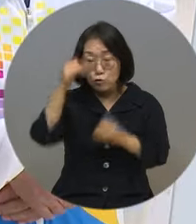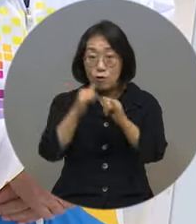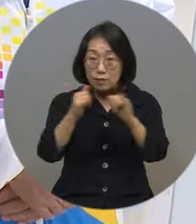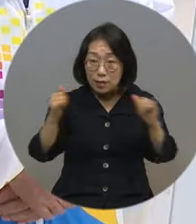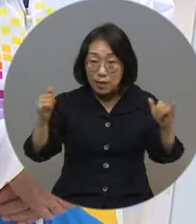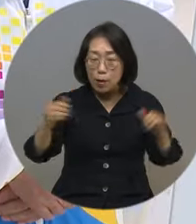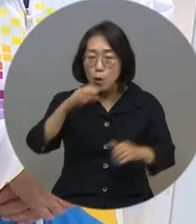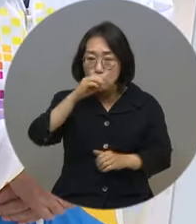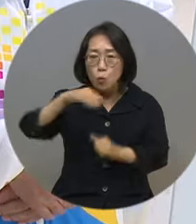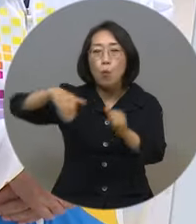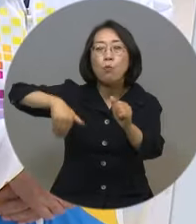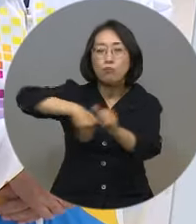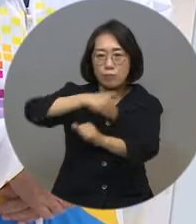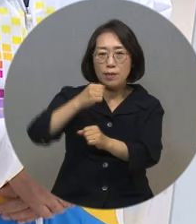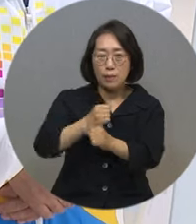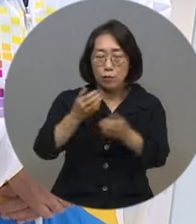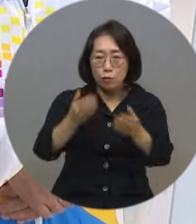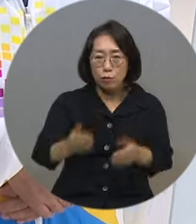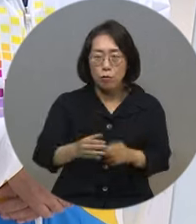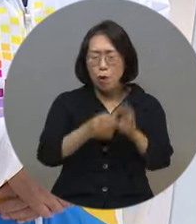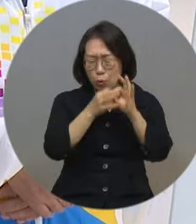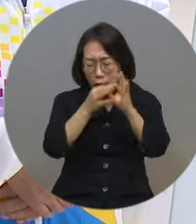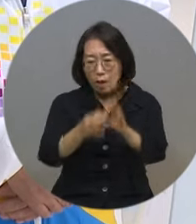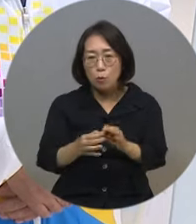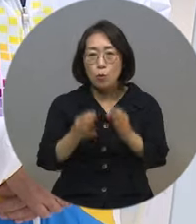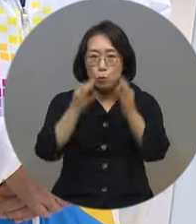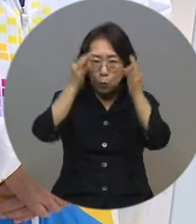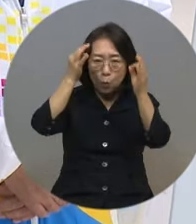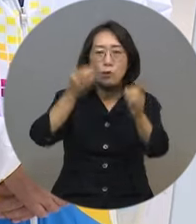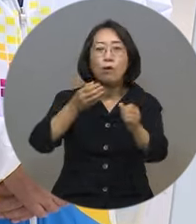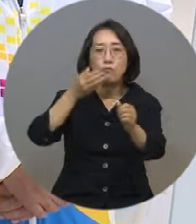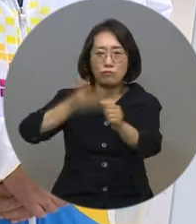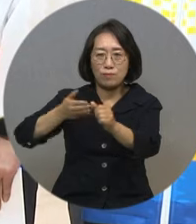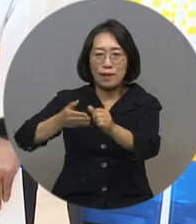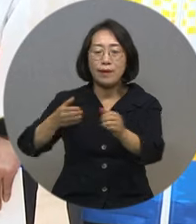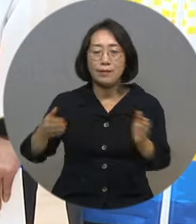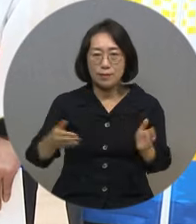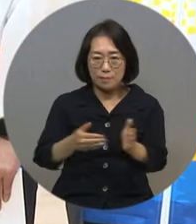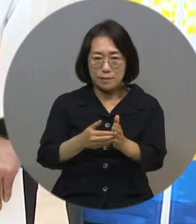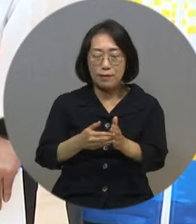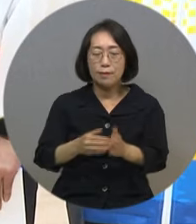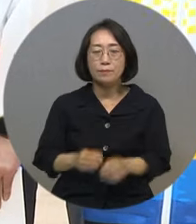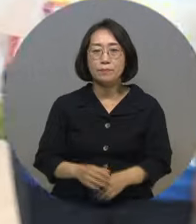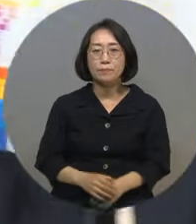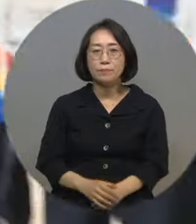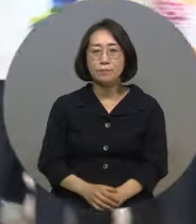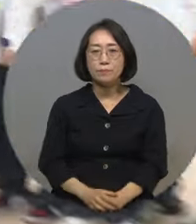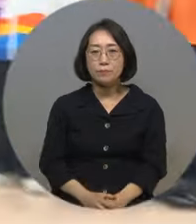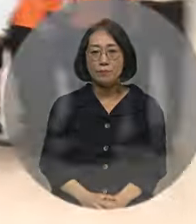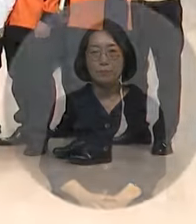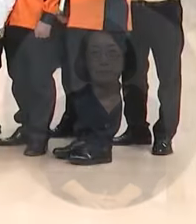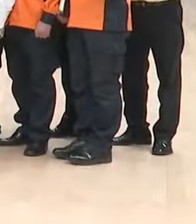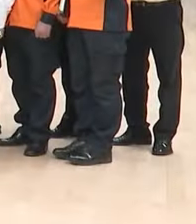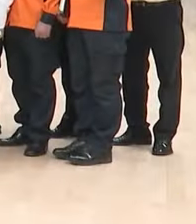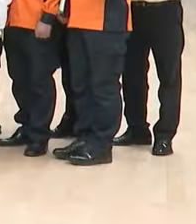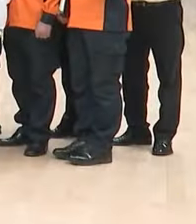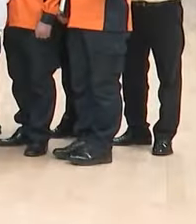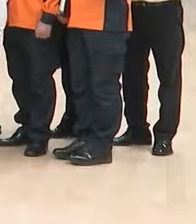대회 끝까지 최선을 다해 주길 바란다고 당부했습니다 복지 tv 뉴스 김재상 있니다